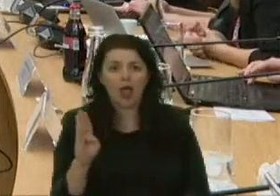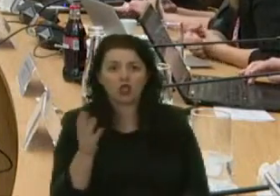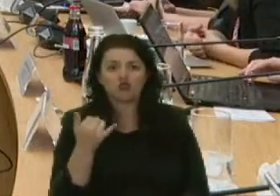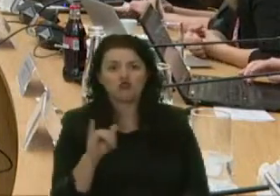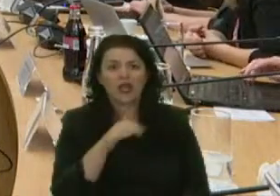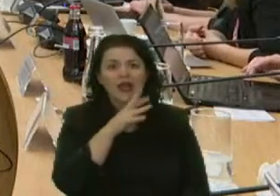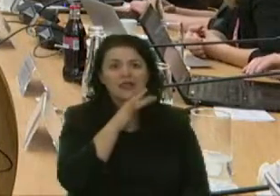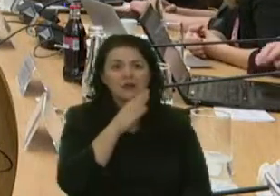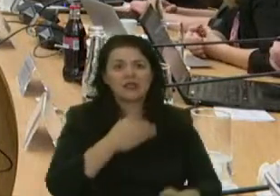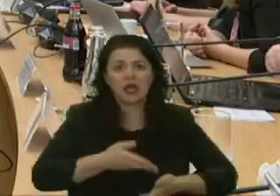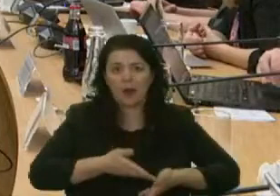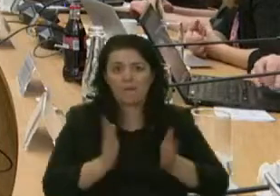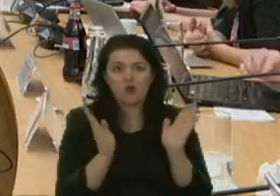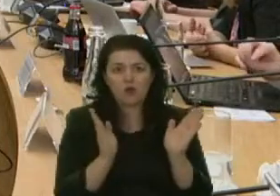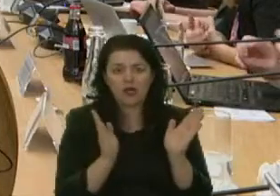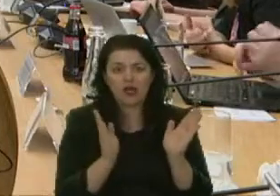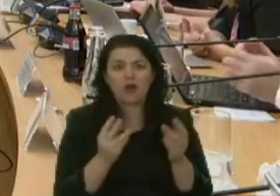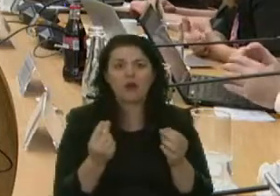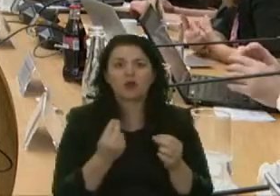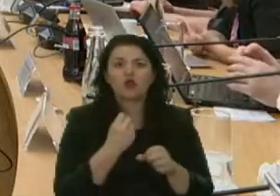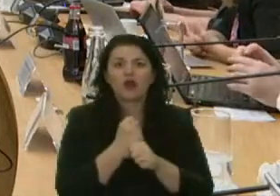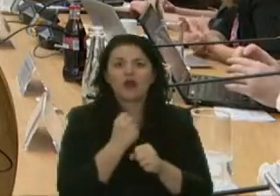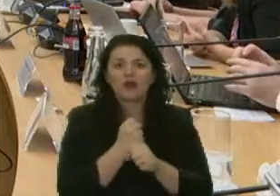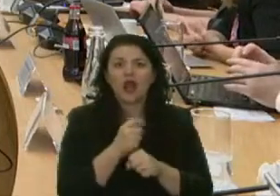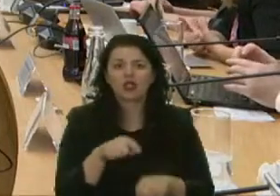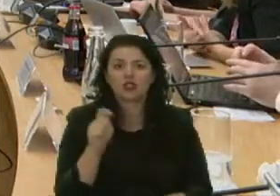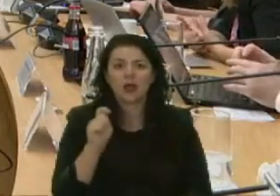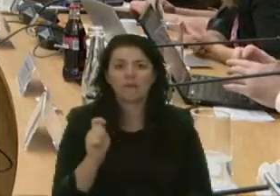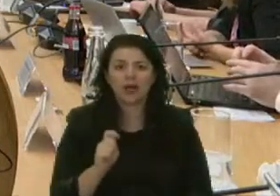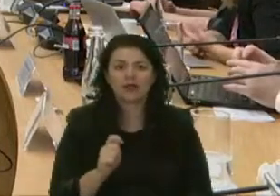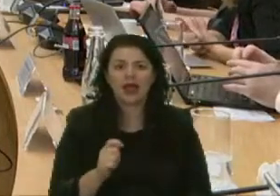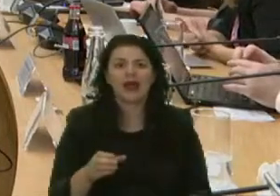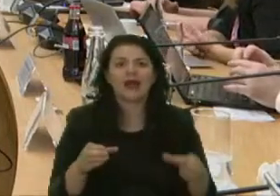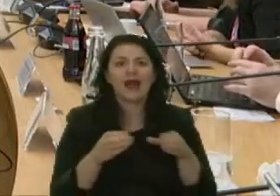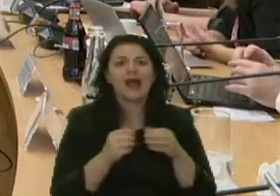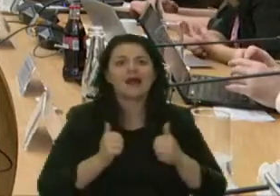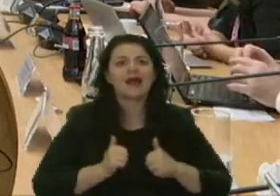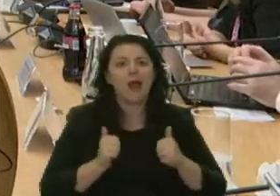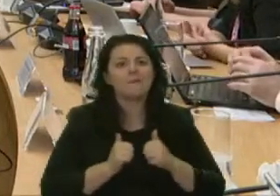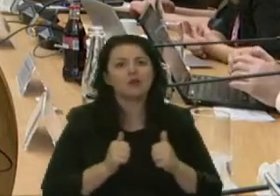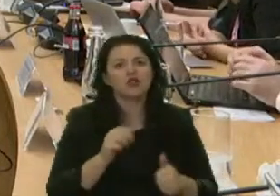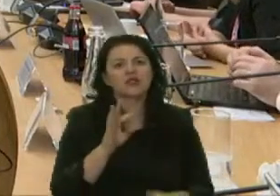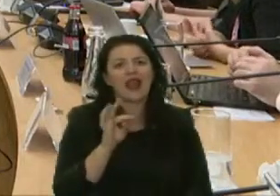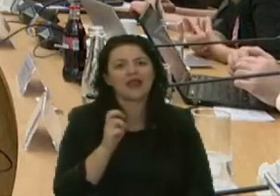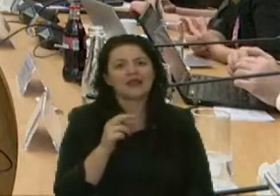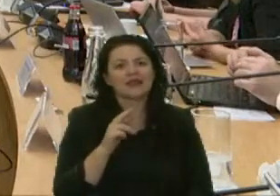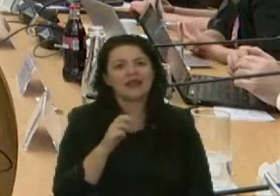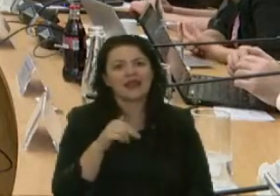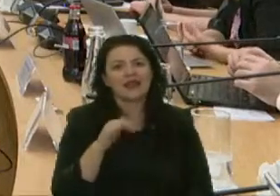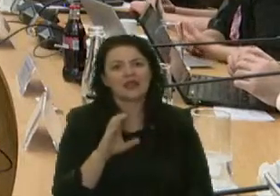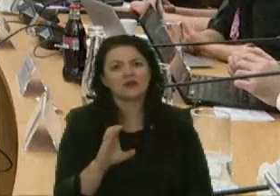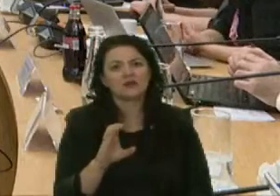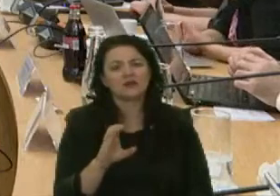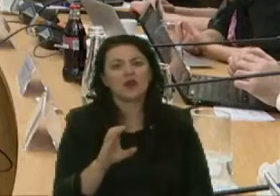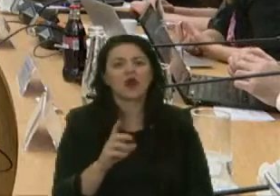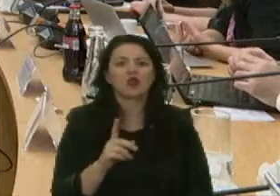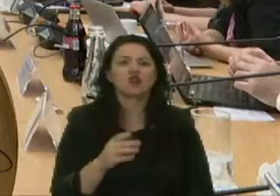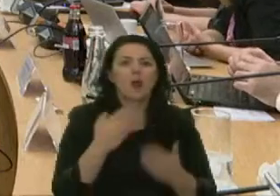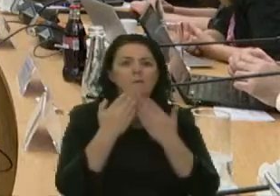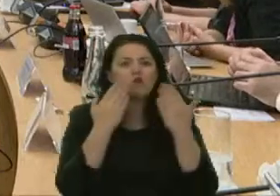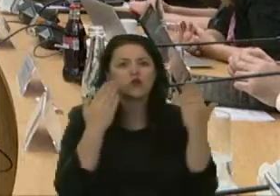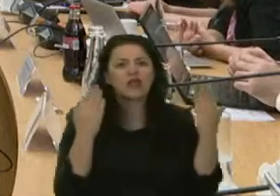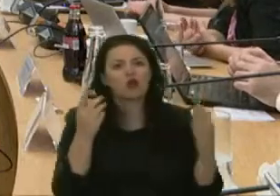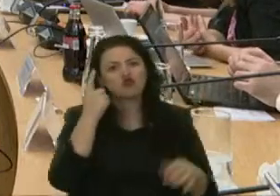administrația publică pentru realizarea acestui proiect de campus Universitar tehnic care va conține și un muzeu al